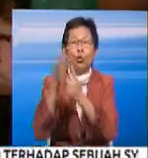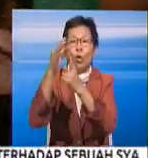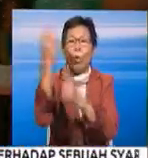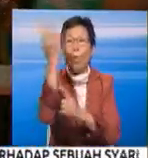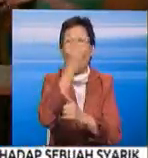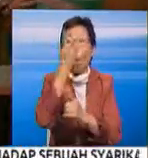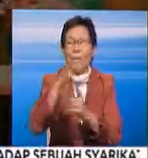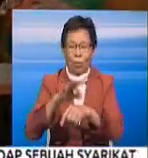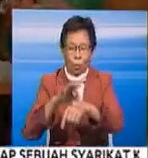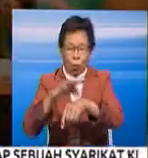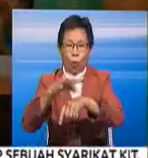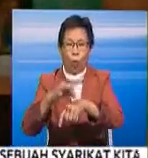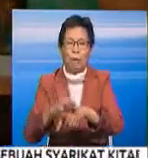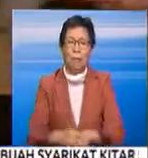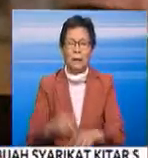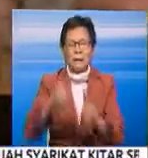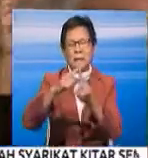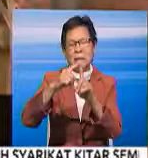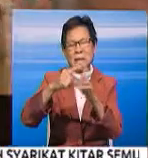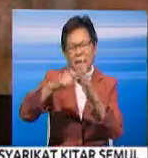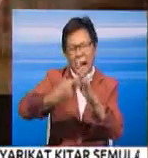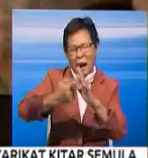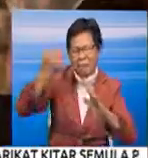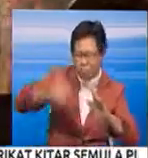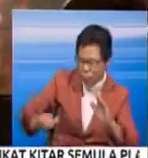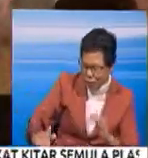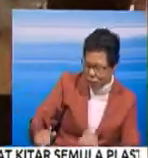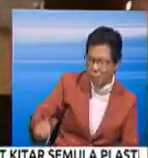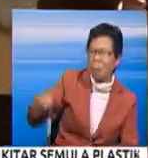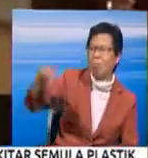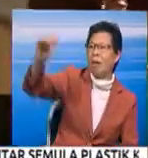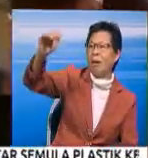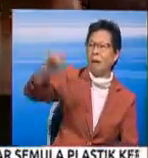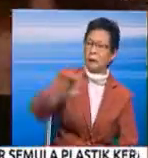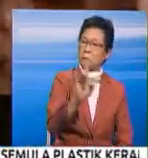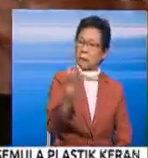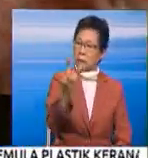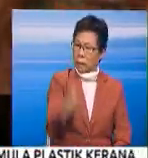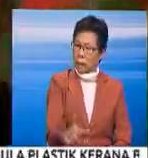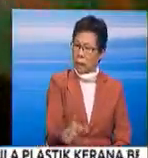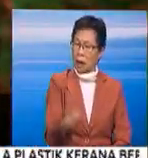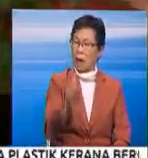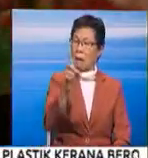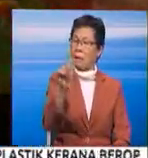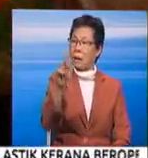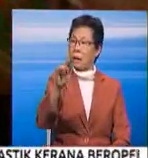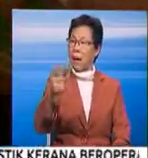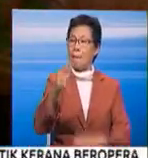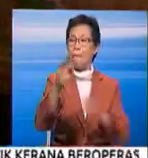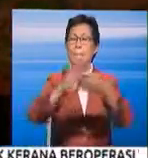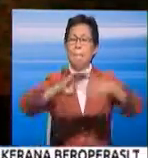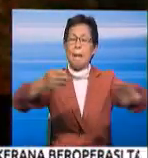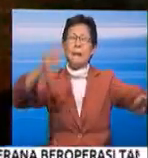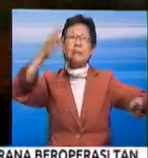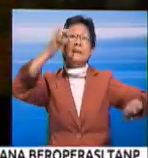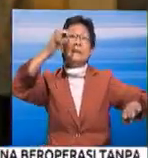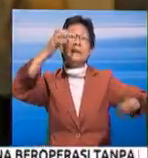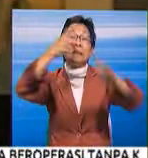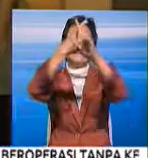wayang kulit, sejak kecil. Kini beliau merupakan satu-satunya tok dalam wayang kulit berbahasa Cina di